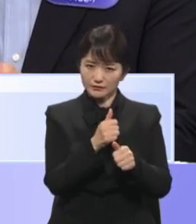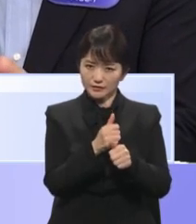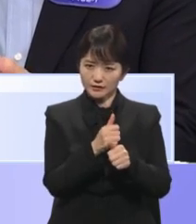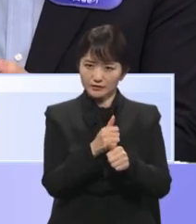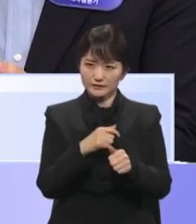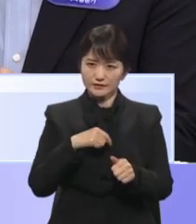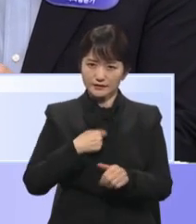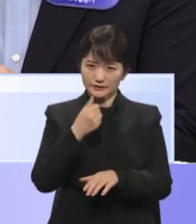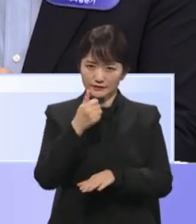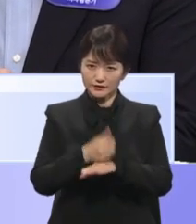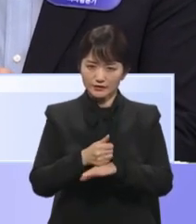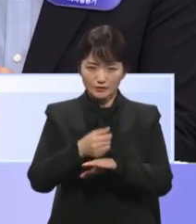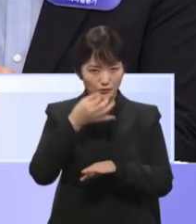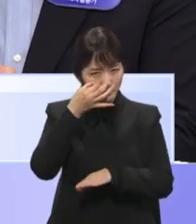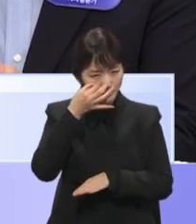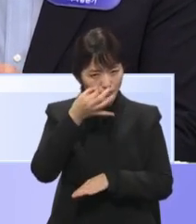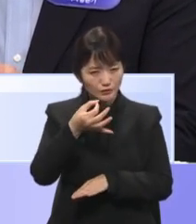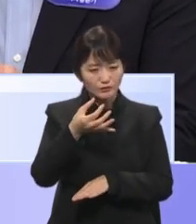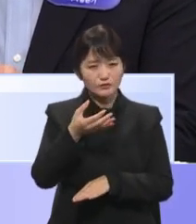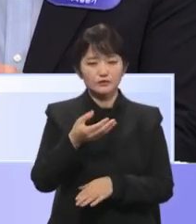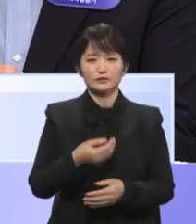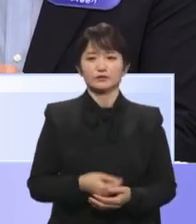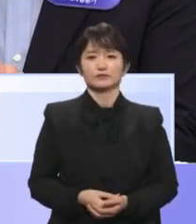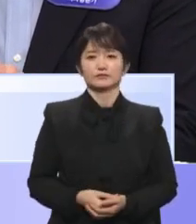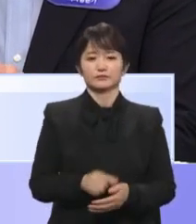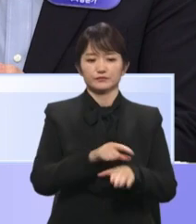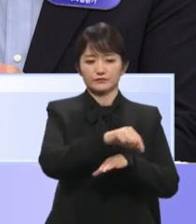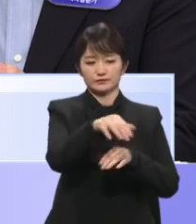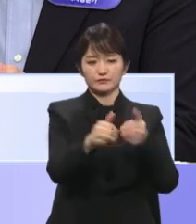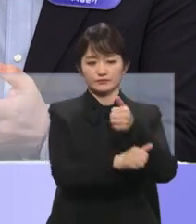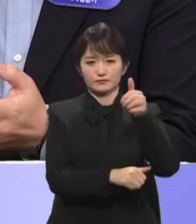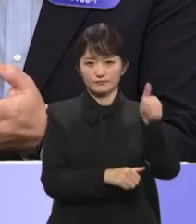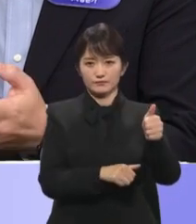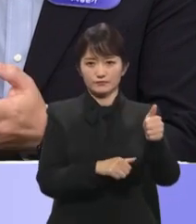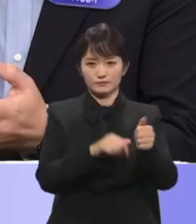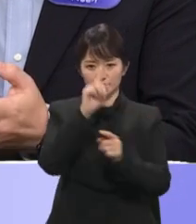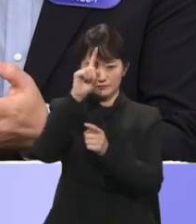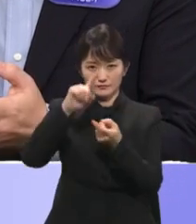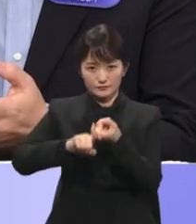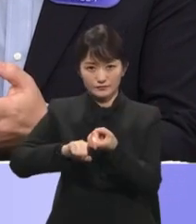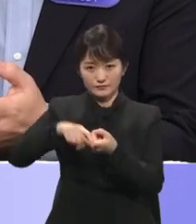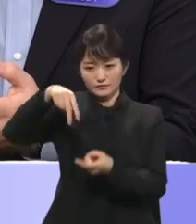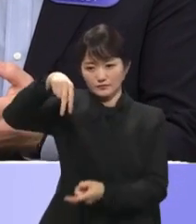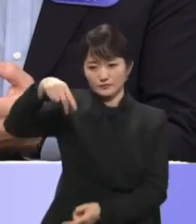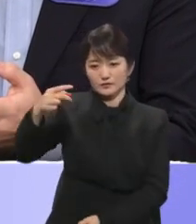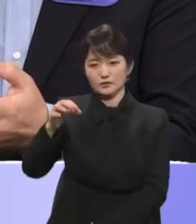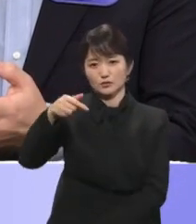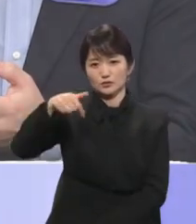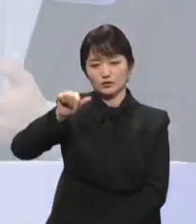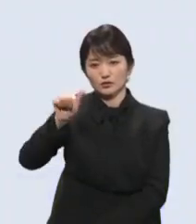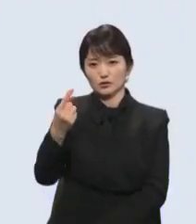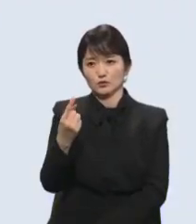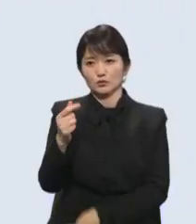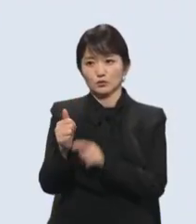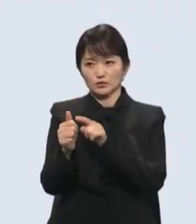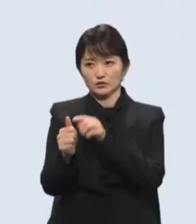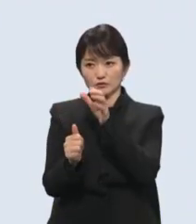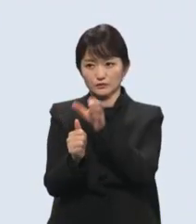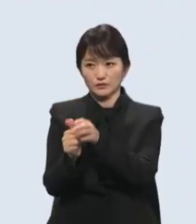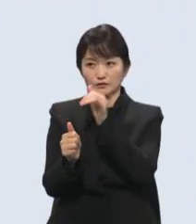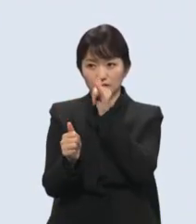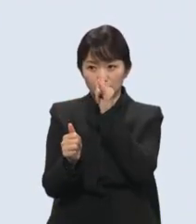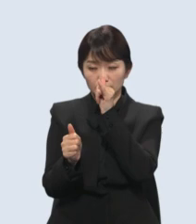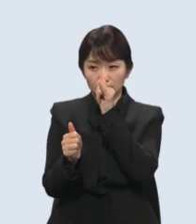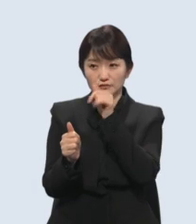그림 나름대로는 있는 거 같아요 근데 지금 지역 위원장은 이제 흔히 말하는 치명의 그 송기호 변호사가 지금 원래 지역 위원장을 하고 있긴 하죠 그렇습니다